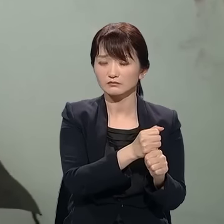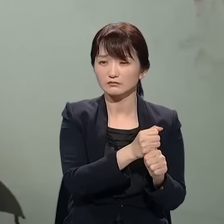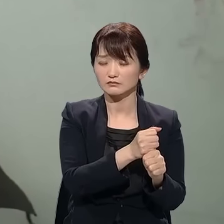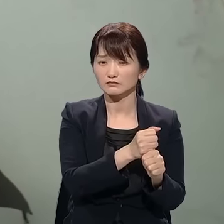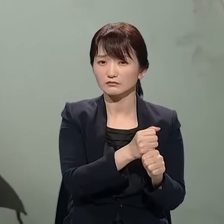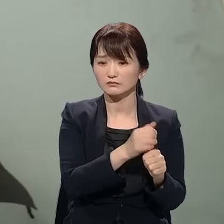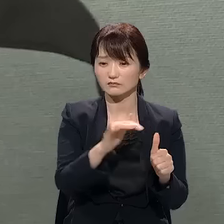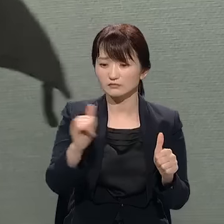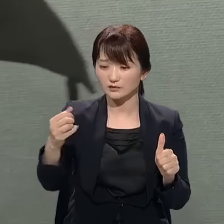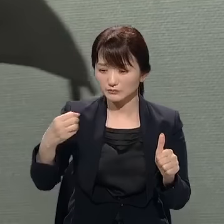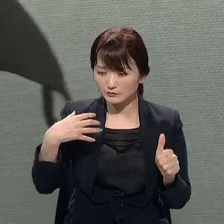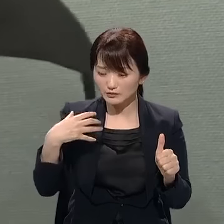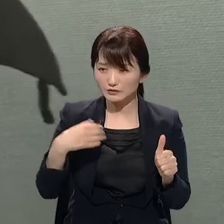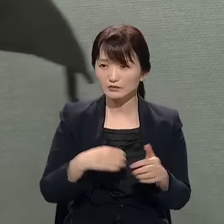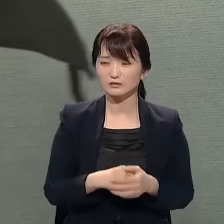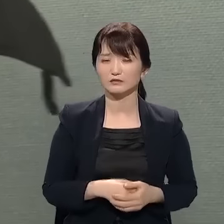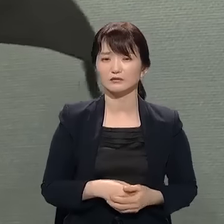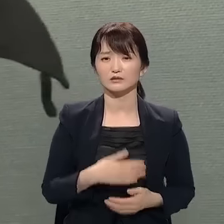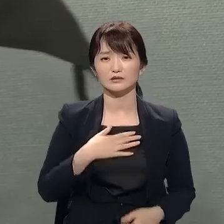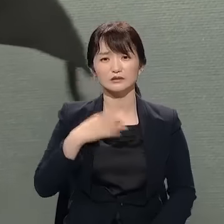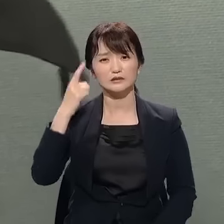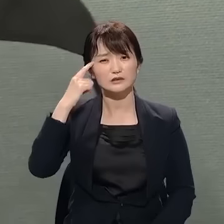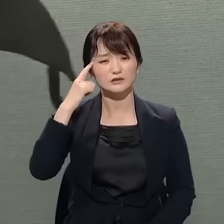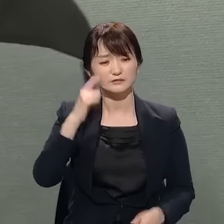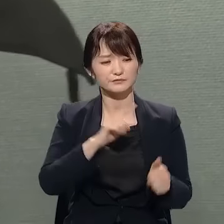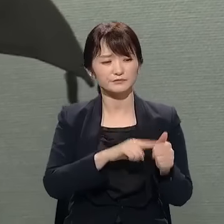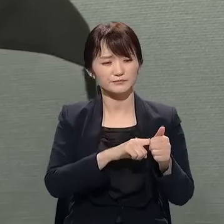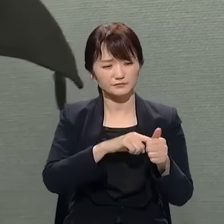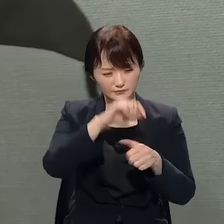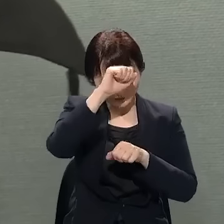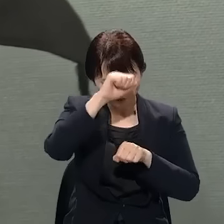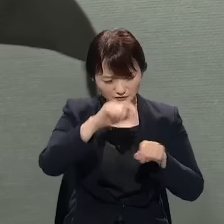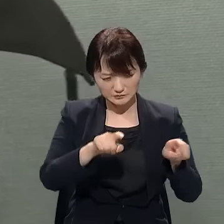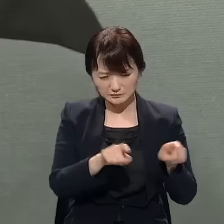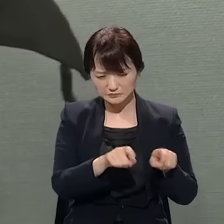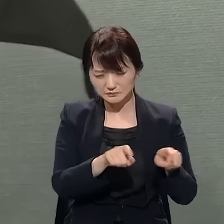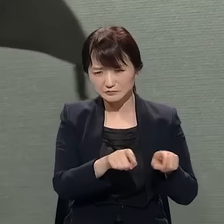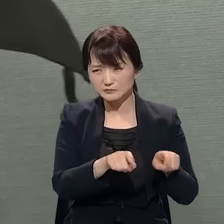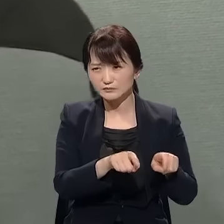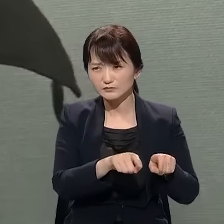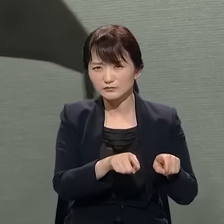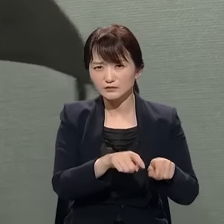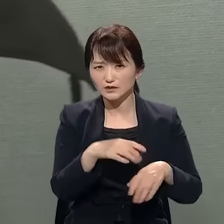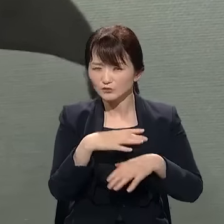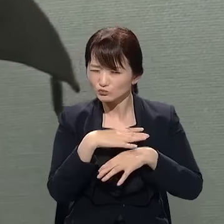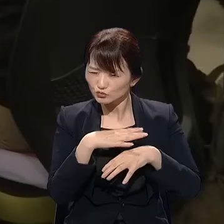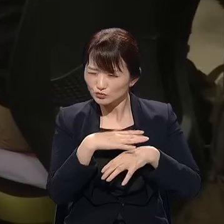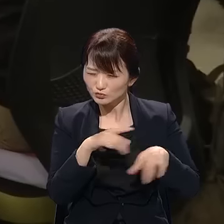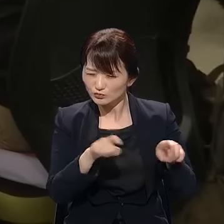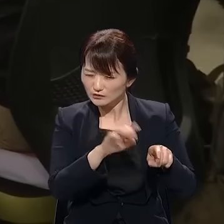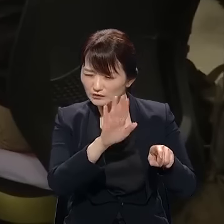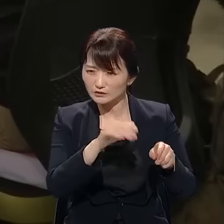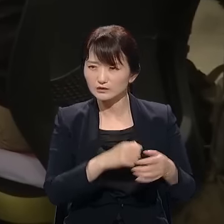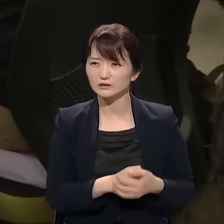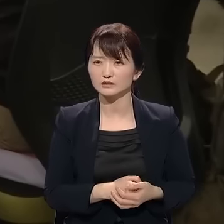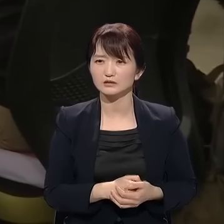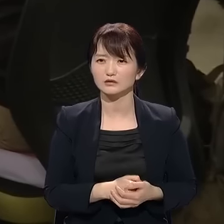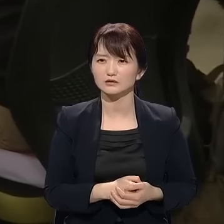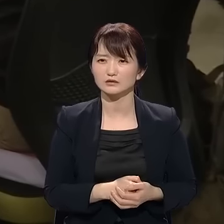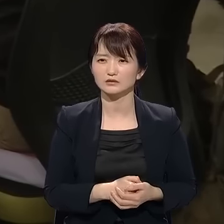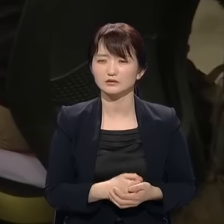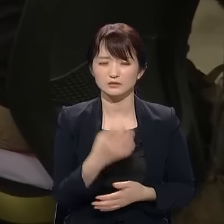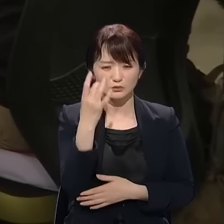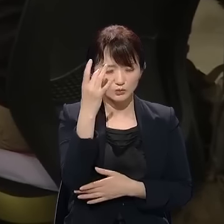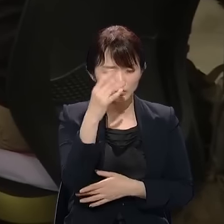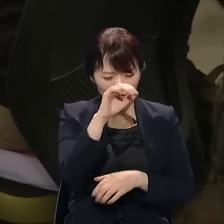얘기를 보면 저건 제가 보니까 다리를 떠는 것이 뭐 무서워서 다라기다는 좀 이렇게 다리 뜨는 버릇이